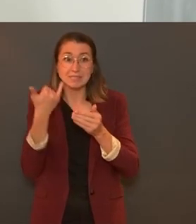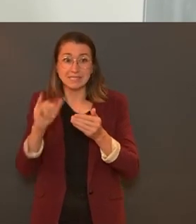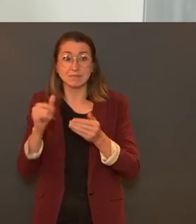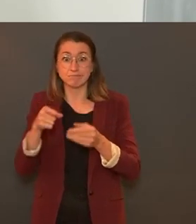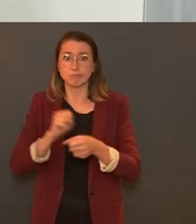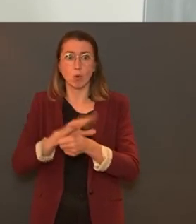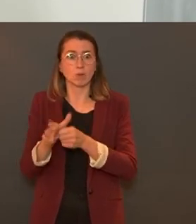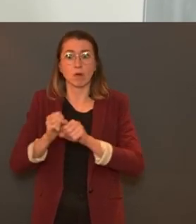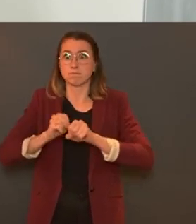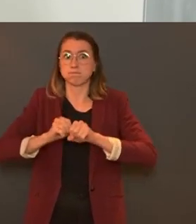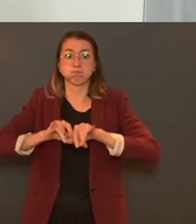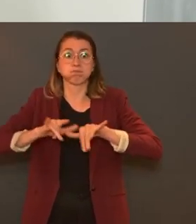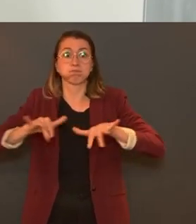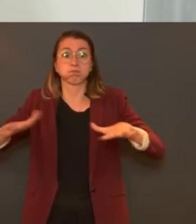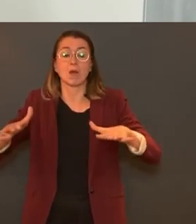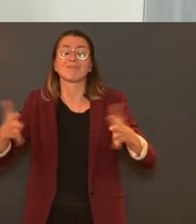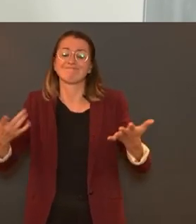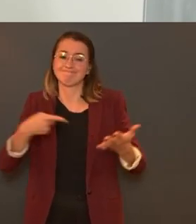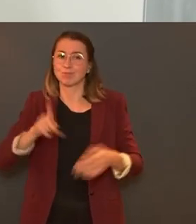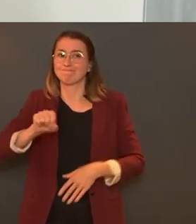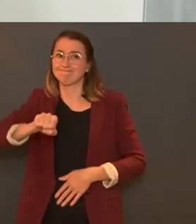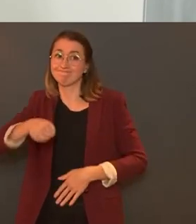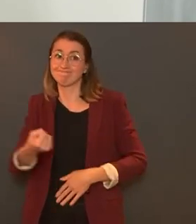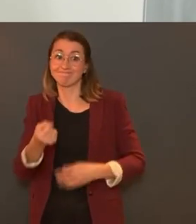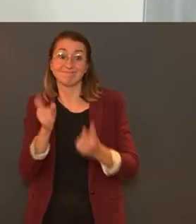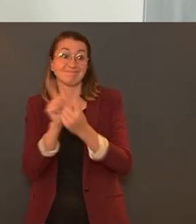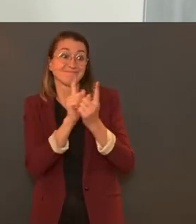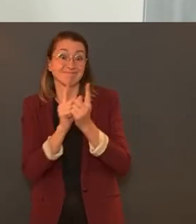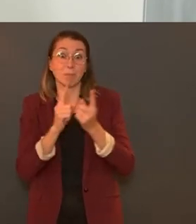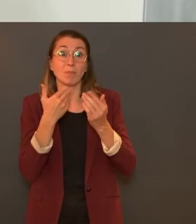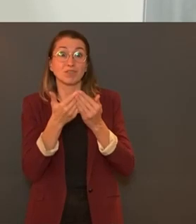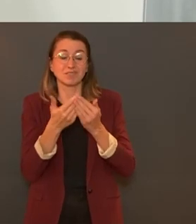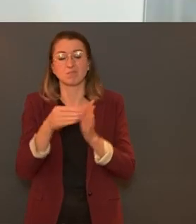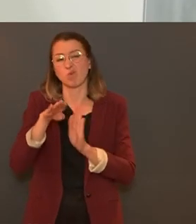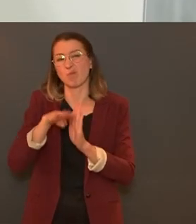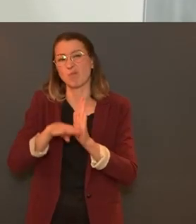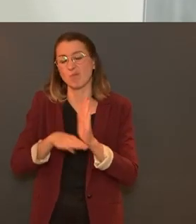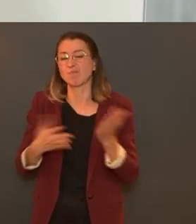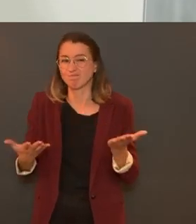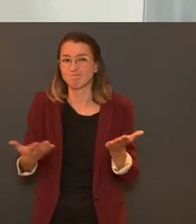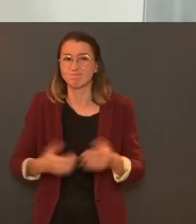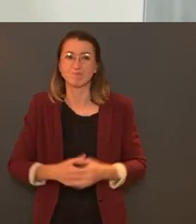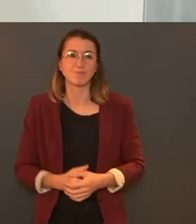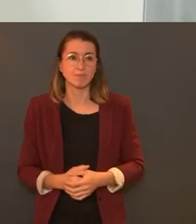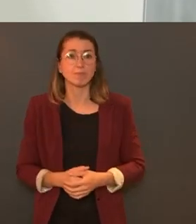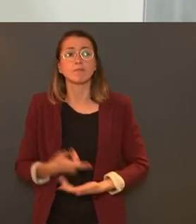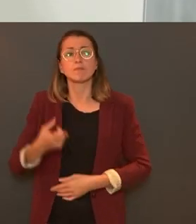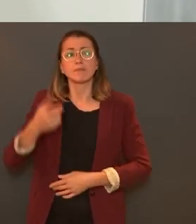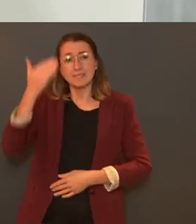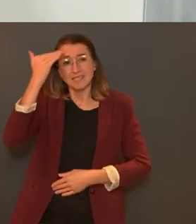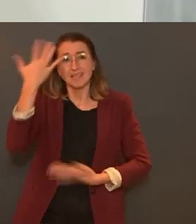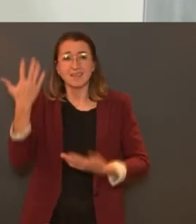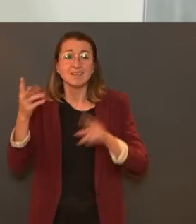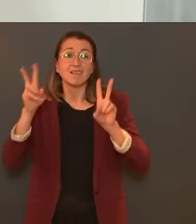de contact. Bien sûr, limiter les contacts, le concept limiter les contacts